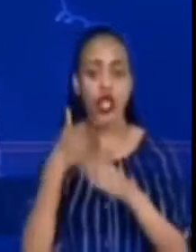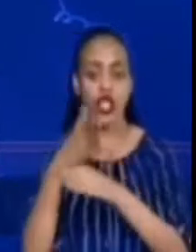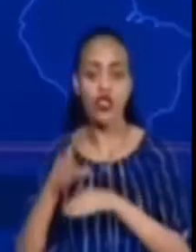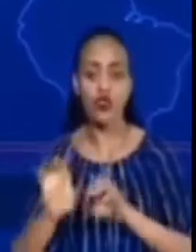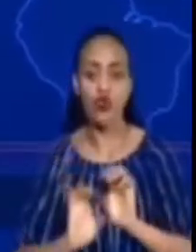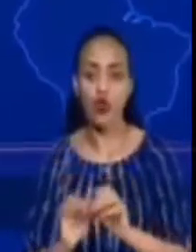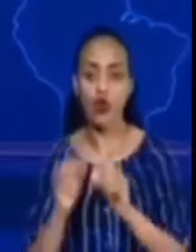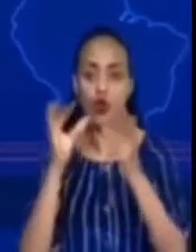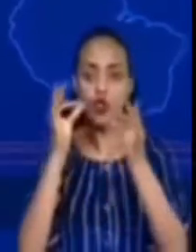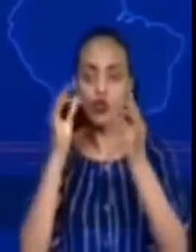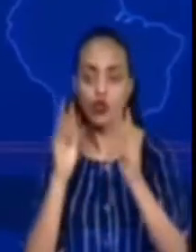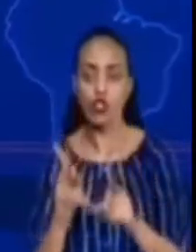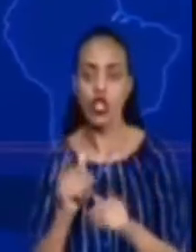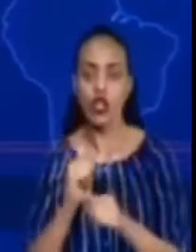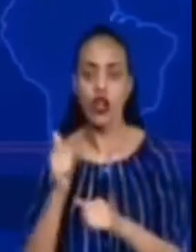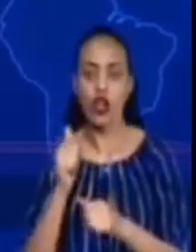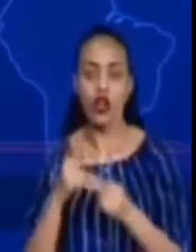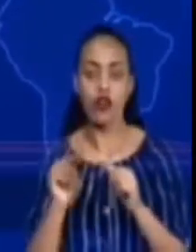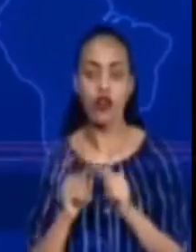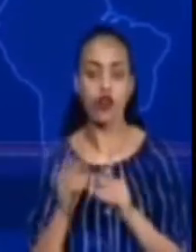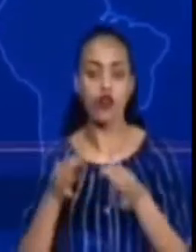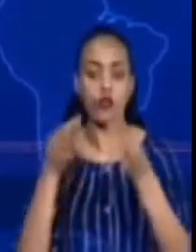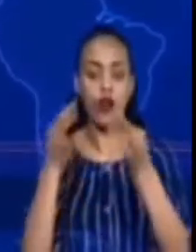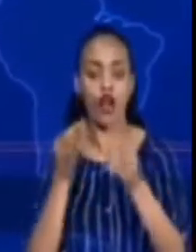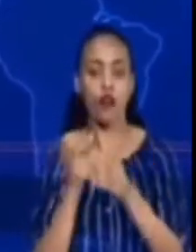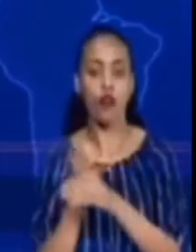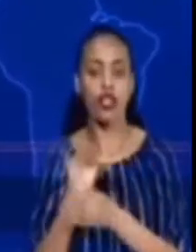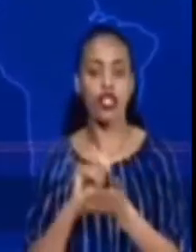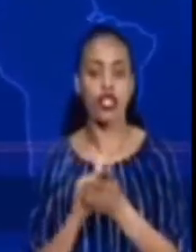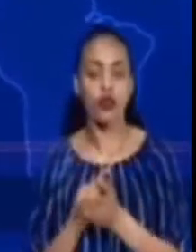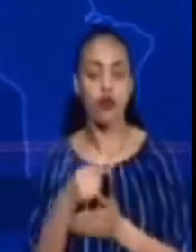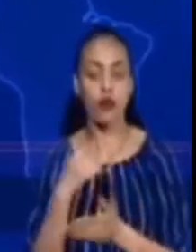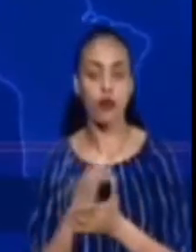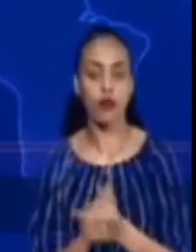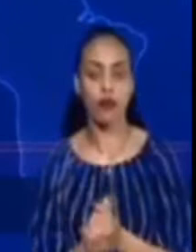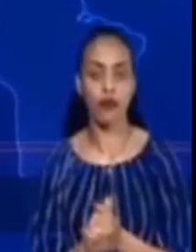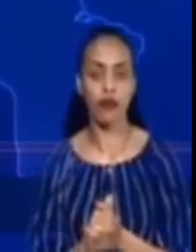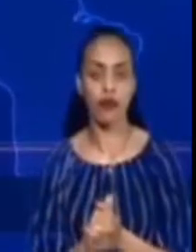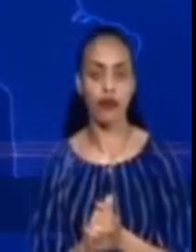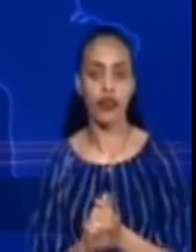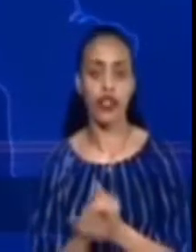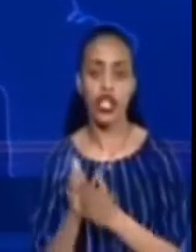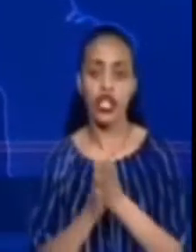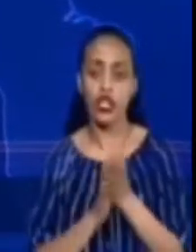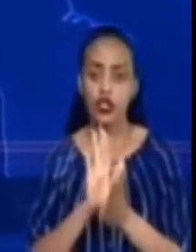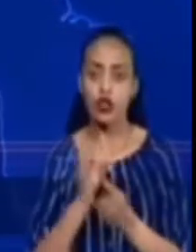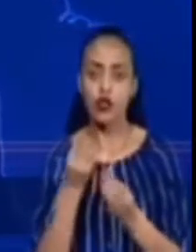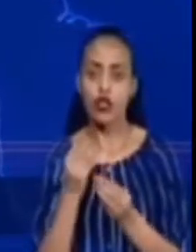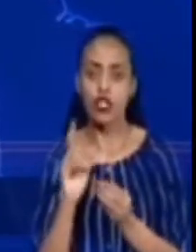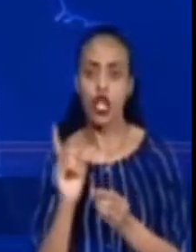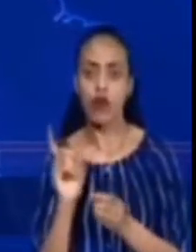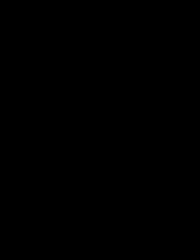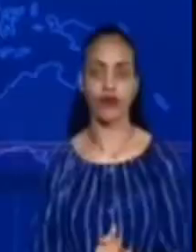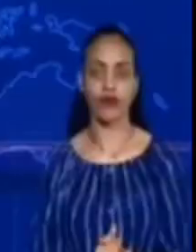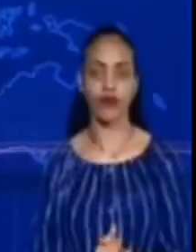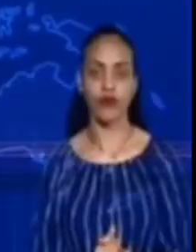አላሁ አክበር አንተ የምትፈራው ማለት ነው አላሁ አክበር የምትፈራው አላሁ አክበር አላሁ አክበር እያሉ